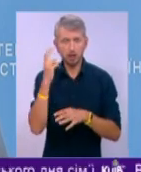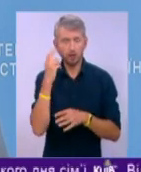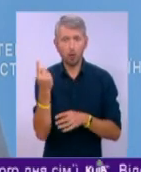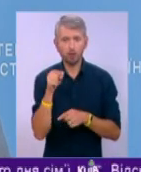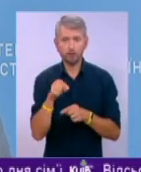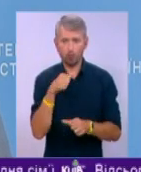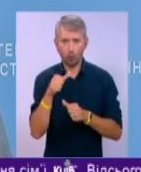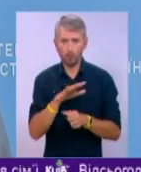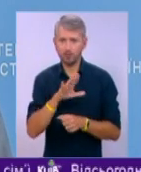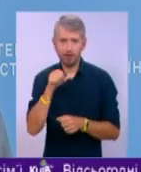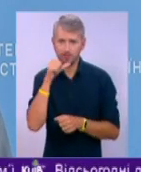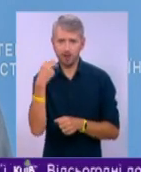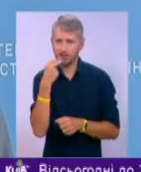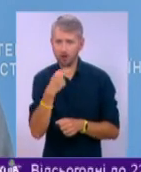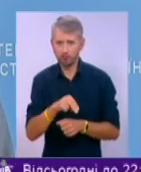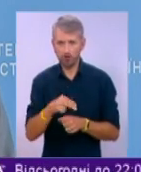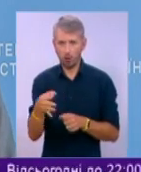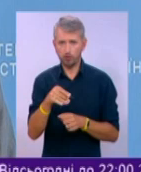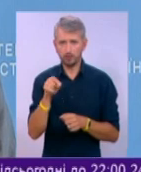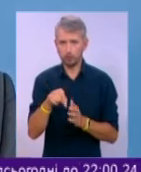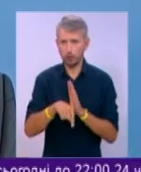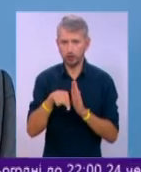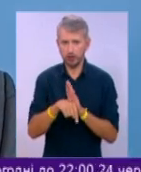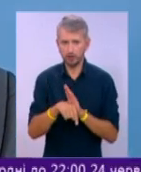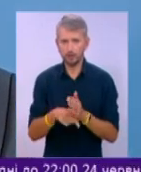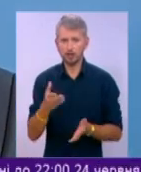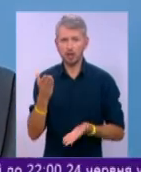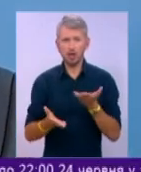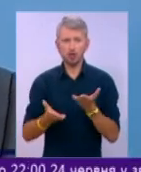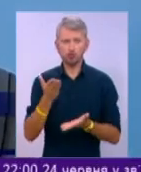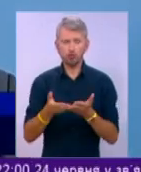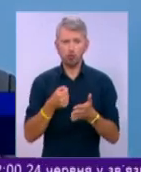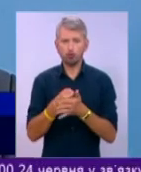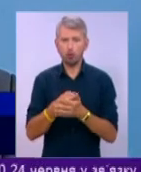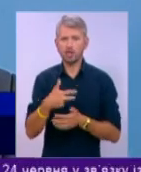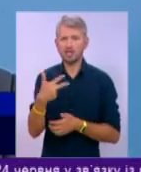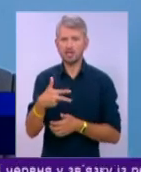році не найкраща область в цьому контексті. Якщо до